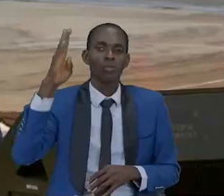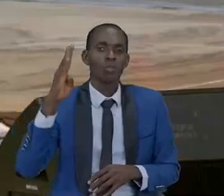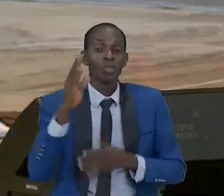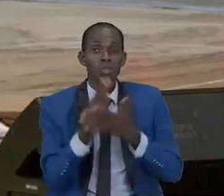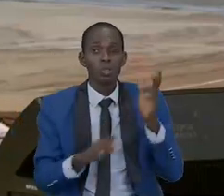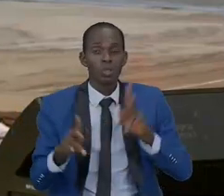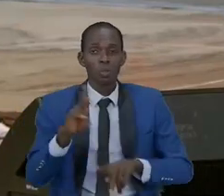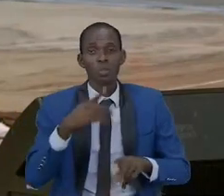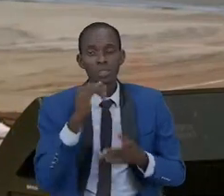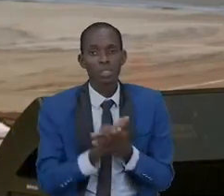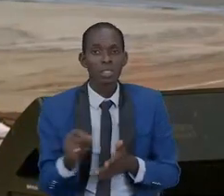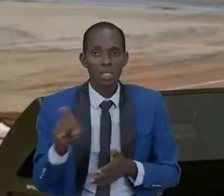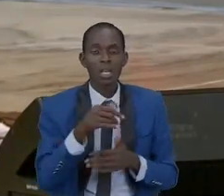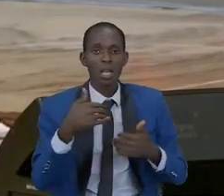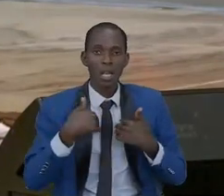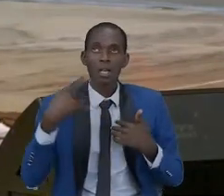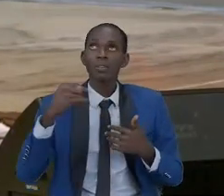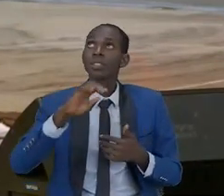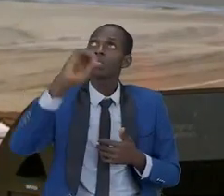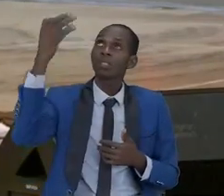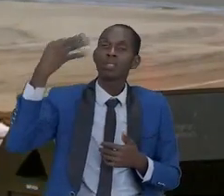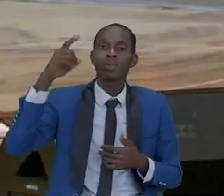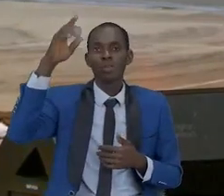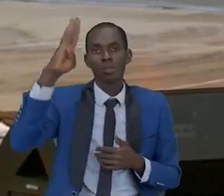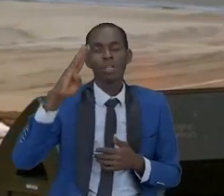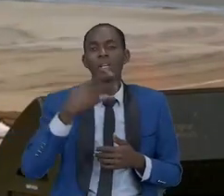disent qu'ils ont la grâce de Dieu et ils disent